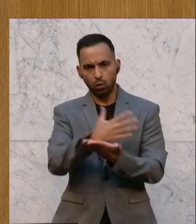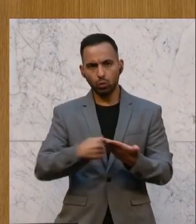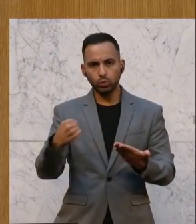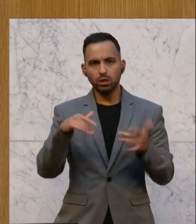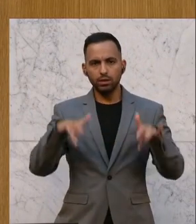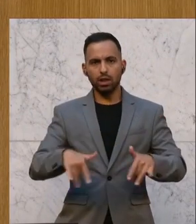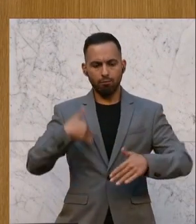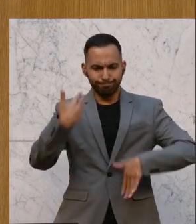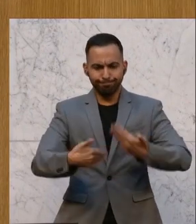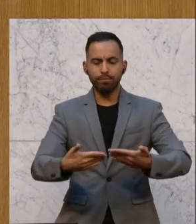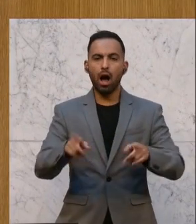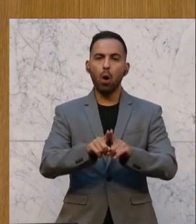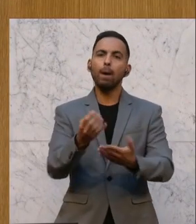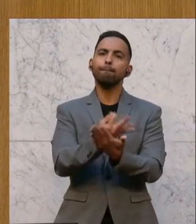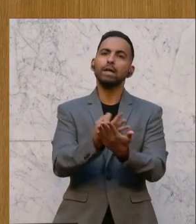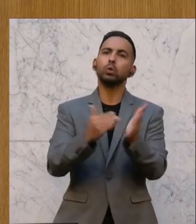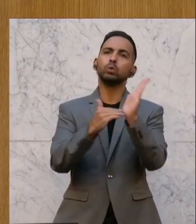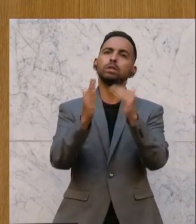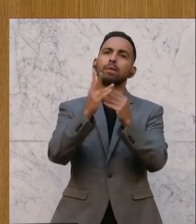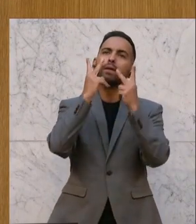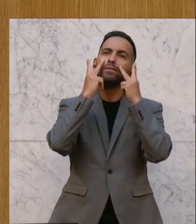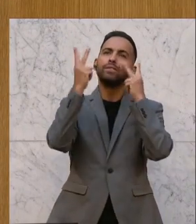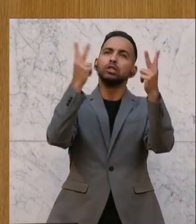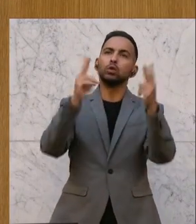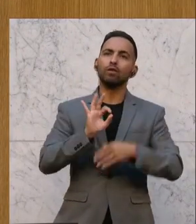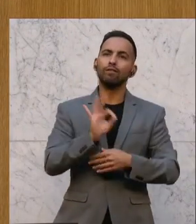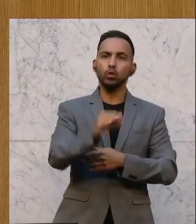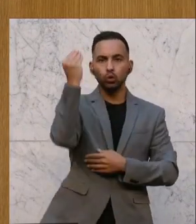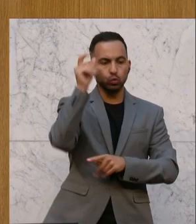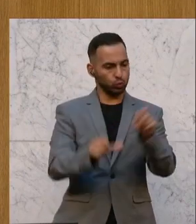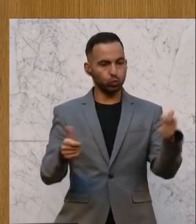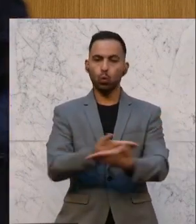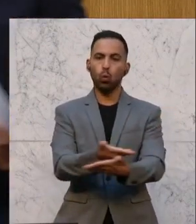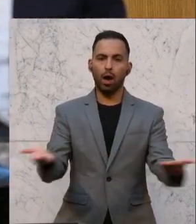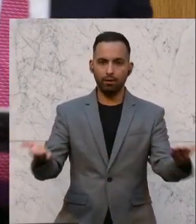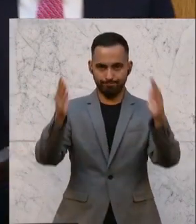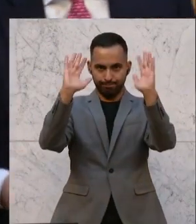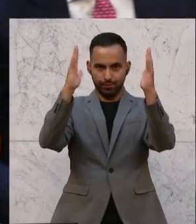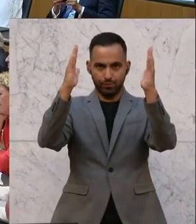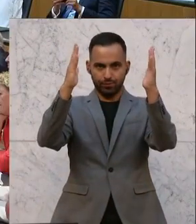kommen und eine Vision fürs Bildungssystem zu entwickeln im Sinne der Schülerinnen und Schüler.